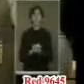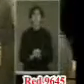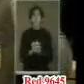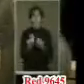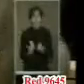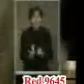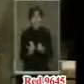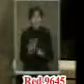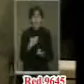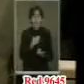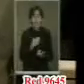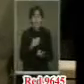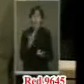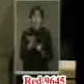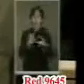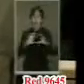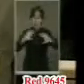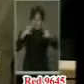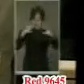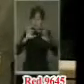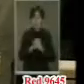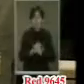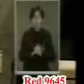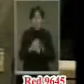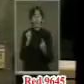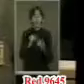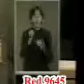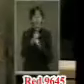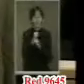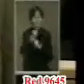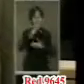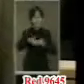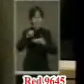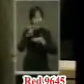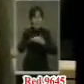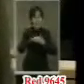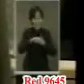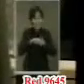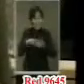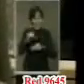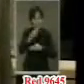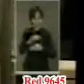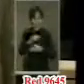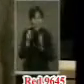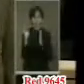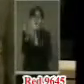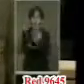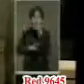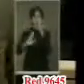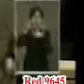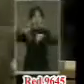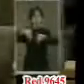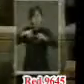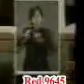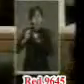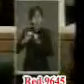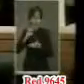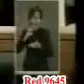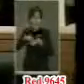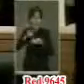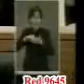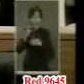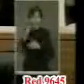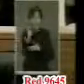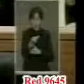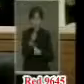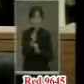วันนี้ขอเรียกร้องไปยังรัฐบาลที่มาจากการเลือกตั้งประชาชนทั่วทั้งประเทศเขาจะเป็น